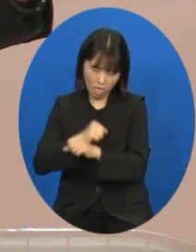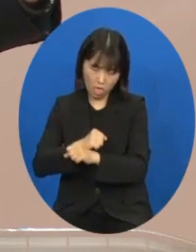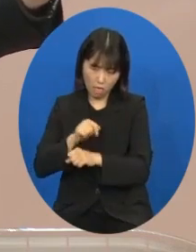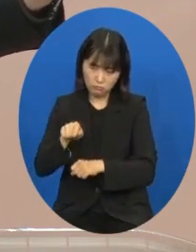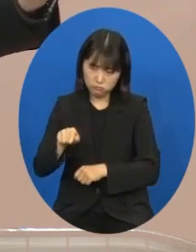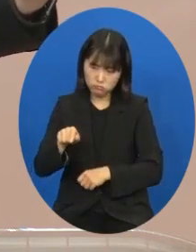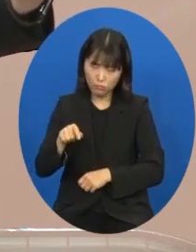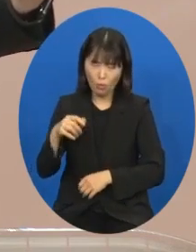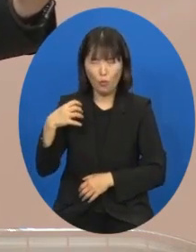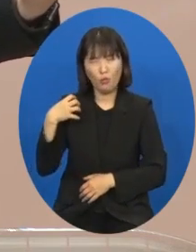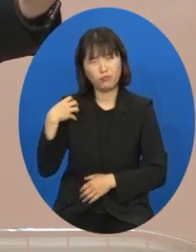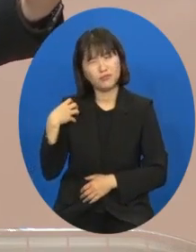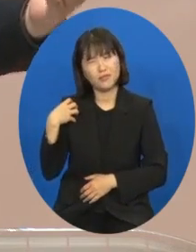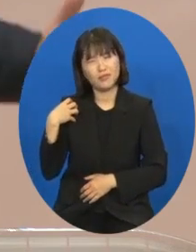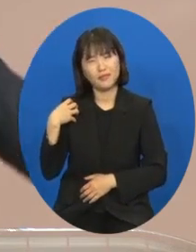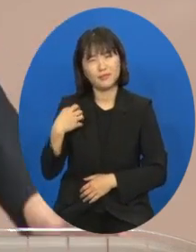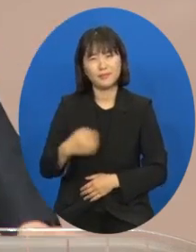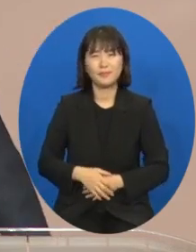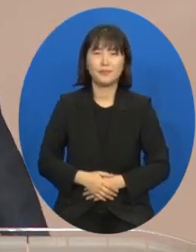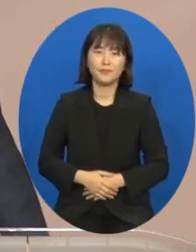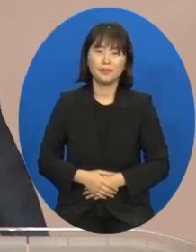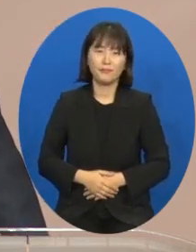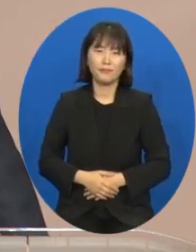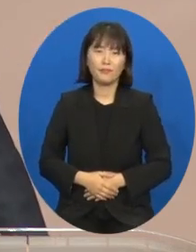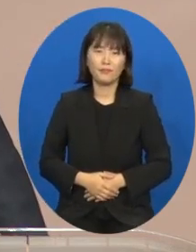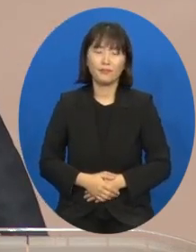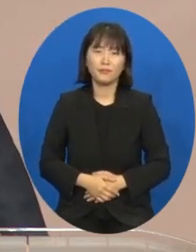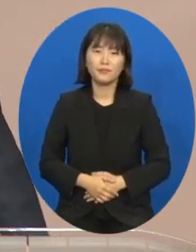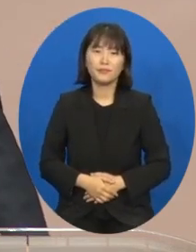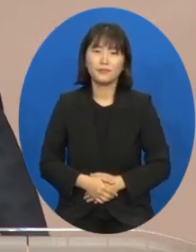이건 너무 부담이 되잖아요.